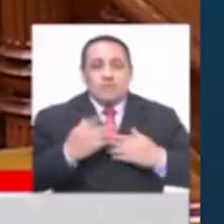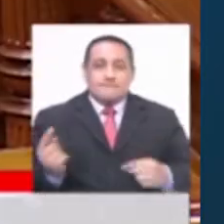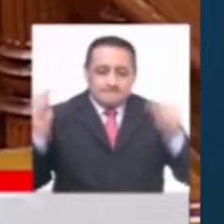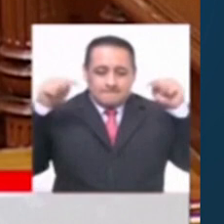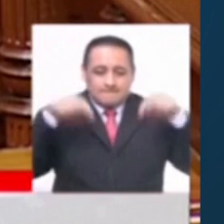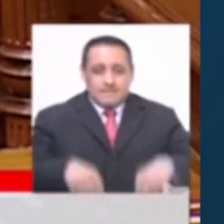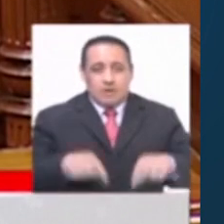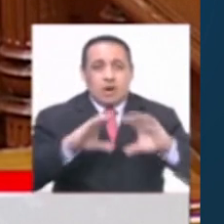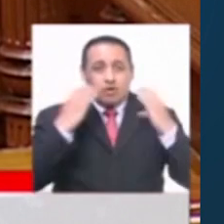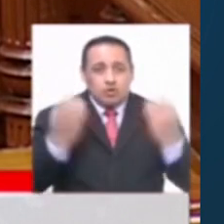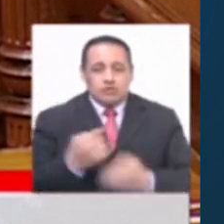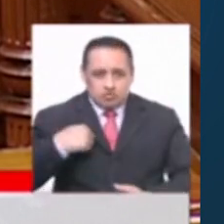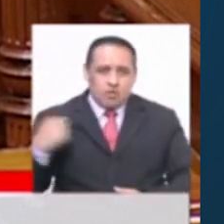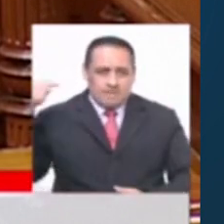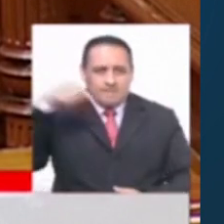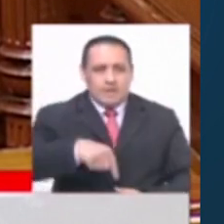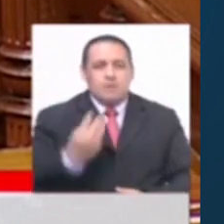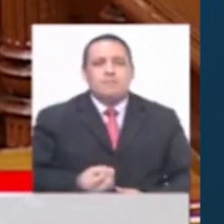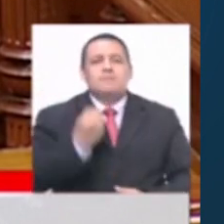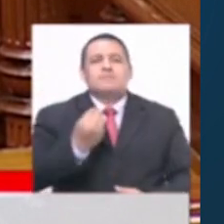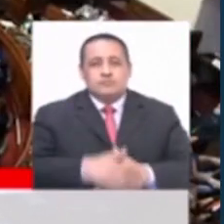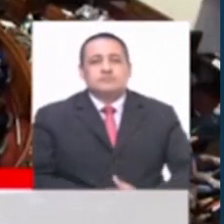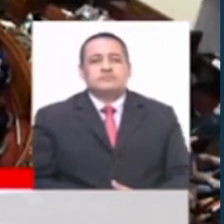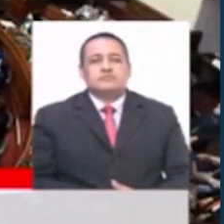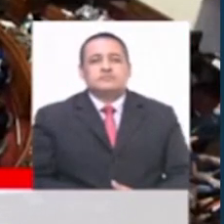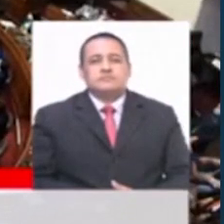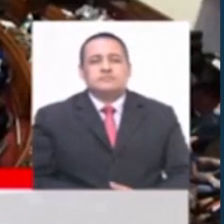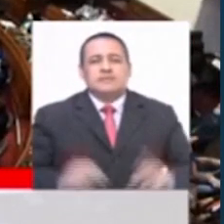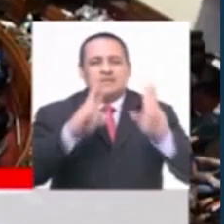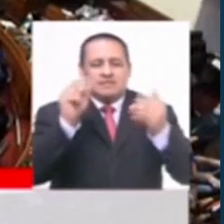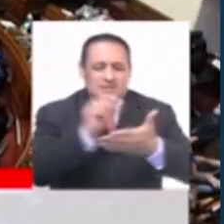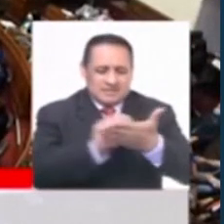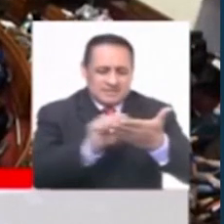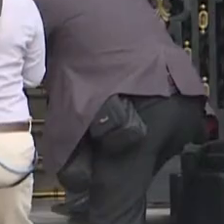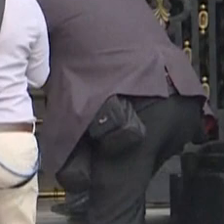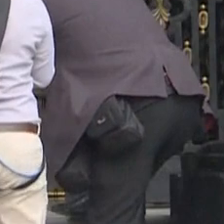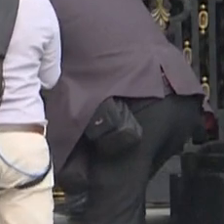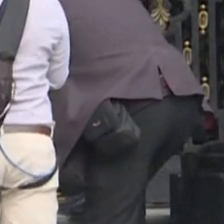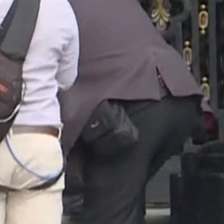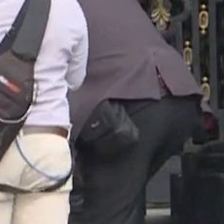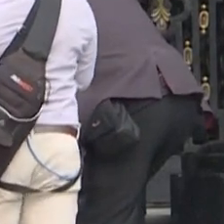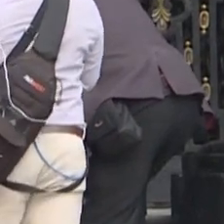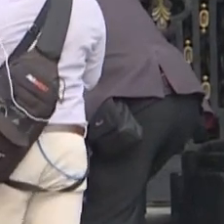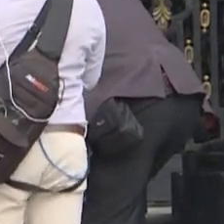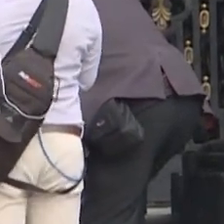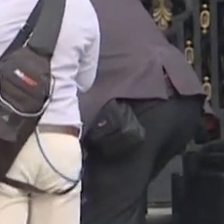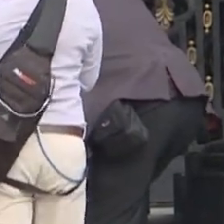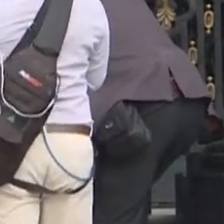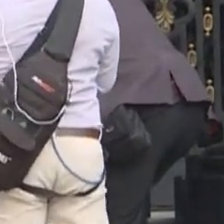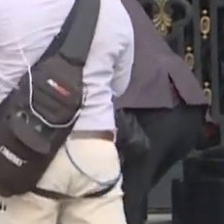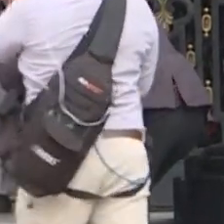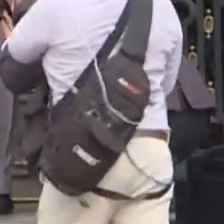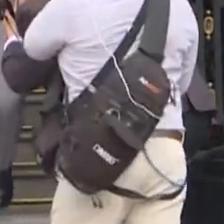Dominé par l'opposition de droite, le Parlement avait engagé une procédure pour incapacité morale. Seuls 55 députés ont voté pour alors